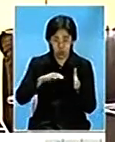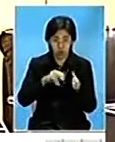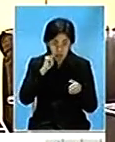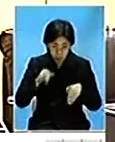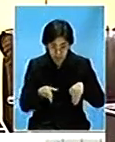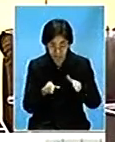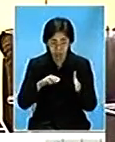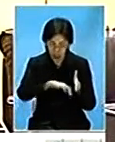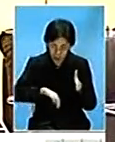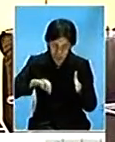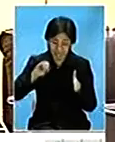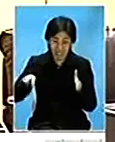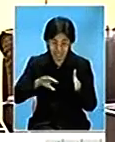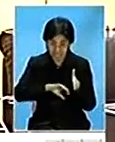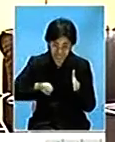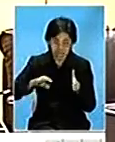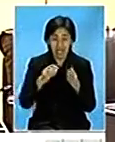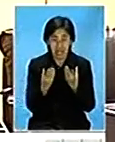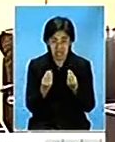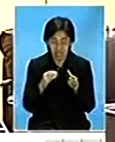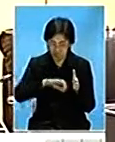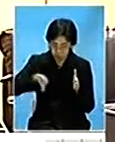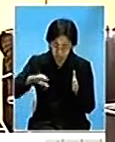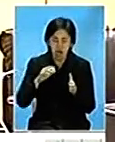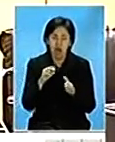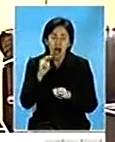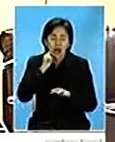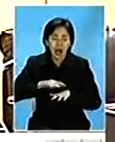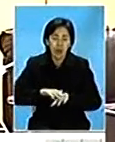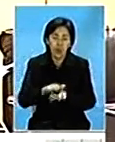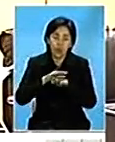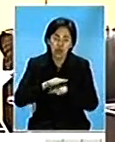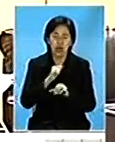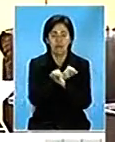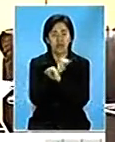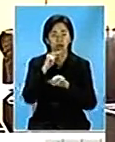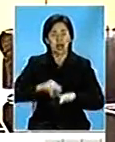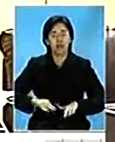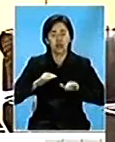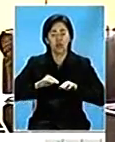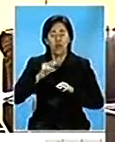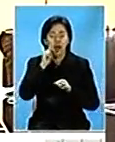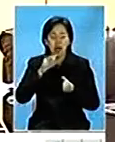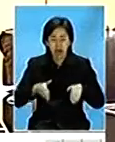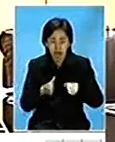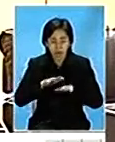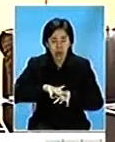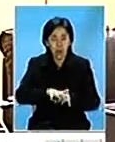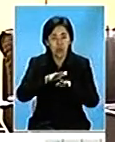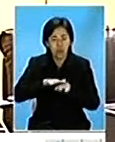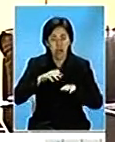นี้ก็เพื่อป้องกันน้ำท่วมให้ทางน้ำเดินสะดวกและก็ประชา